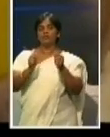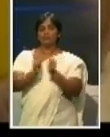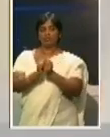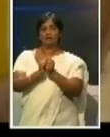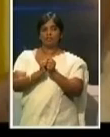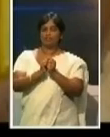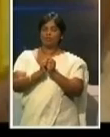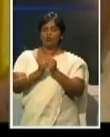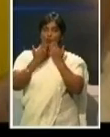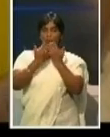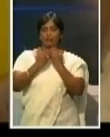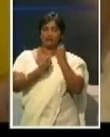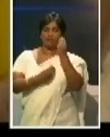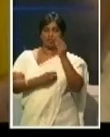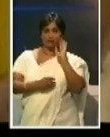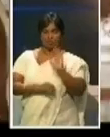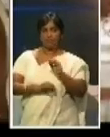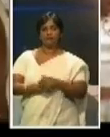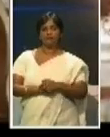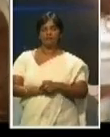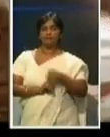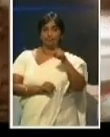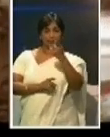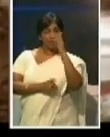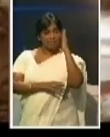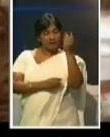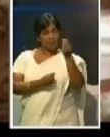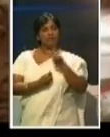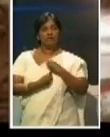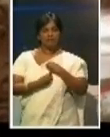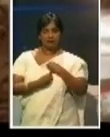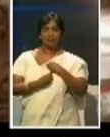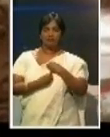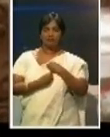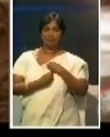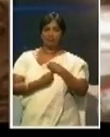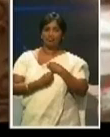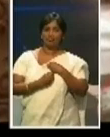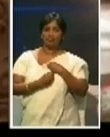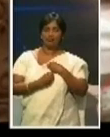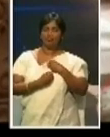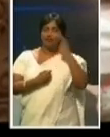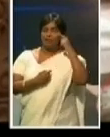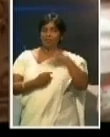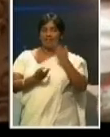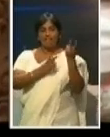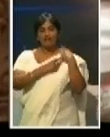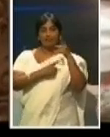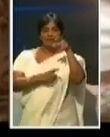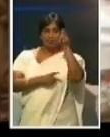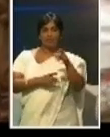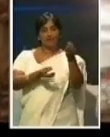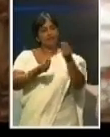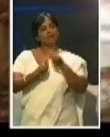කරන්නට උපදෙස් දීලා තිබෙනවා. වහන්සේගේ පැත්තෙනුත් අපිට මේ කමිටියකට කාමහරි සම්බන්ධ කරනවා